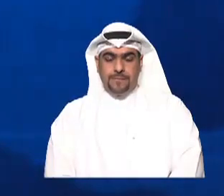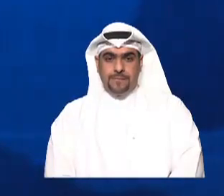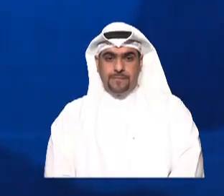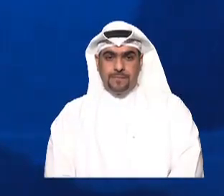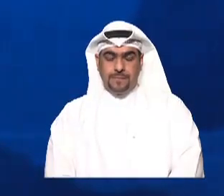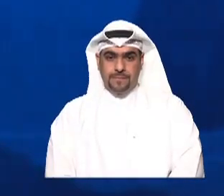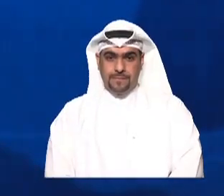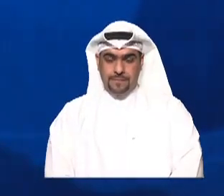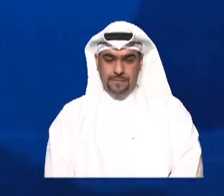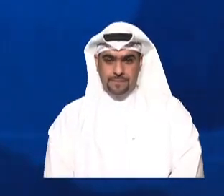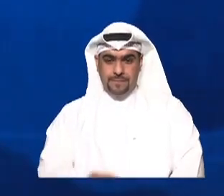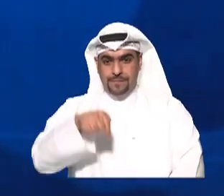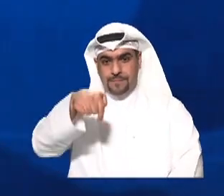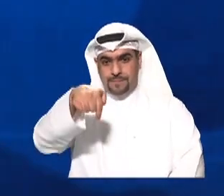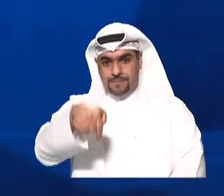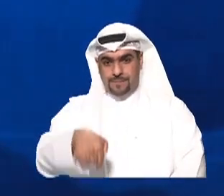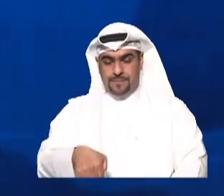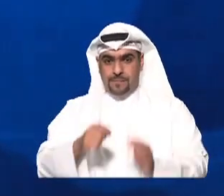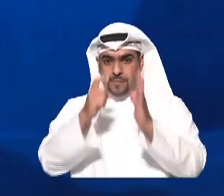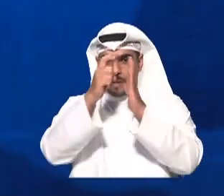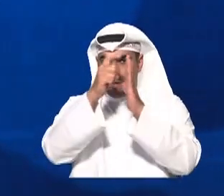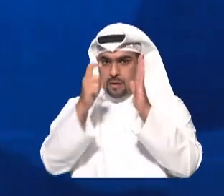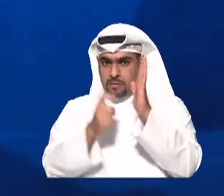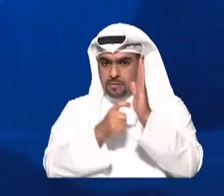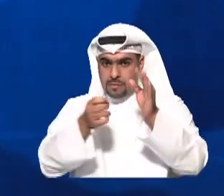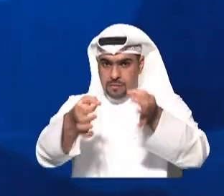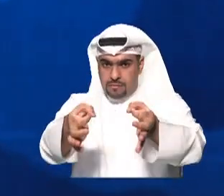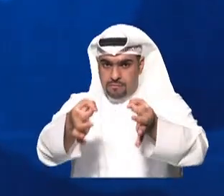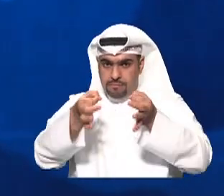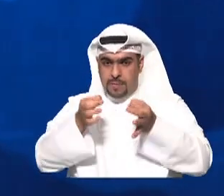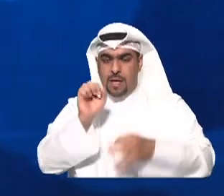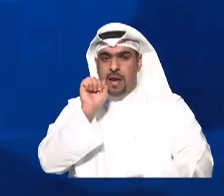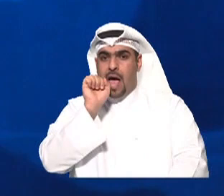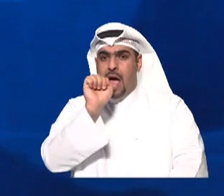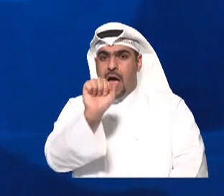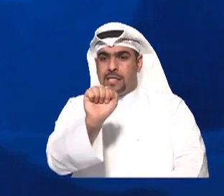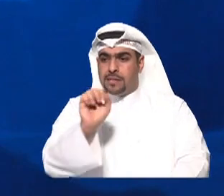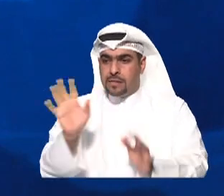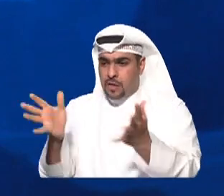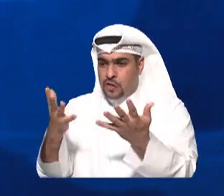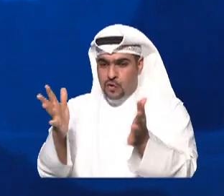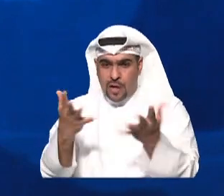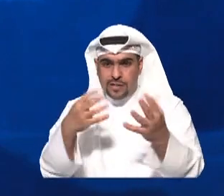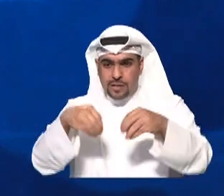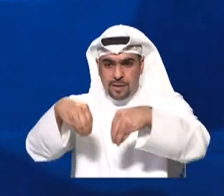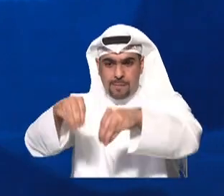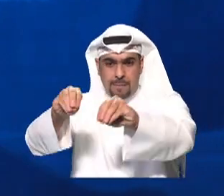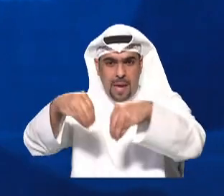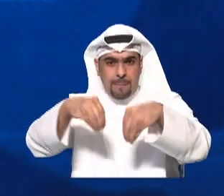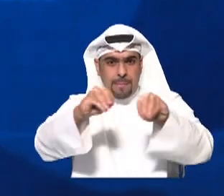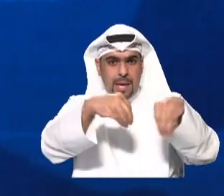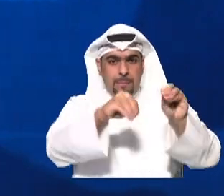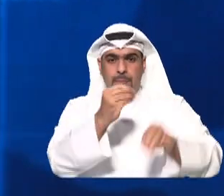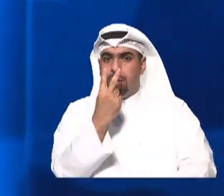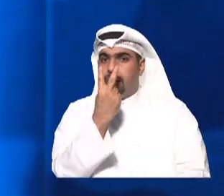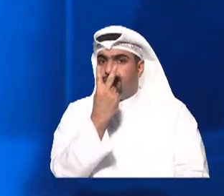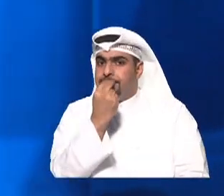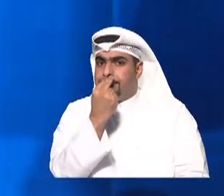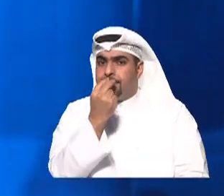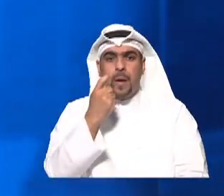في إطار حملتها وفق القوانين الدولية المتعلقة بالبضائع المقلدة وأحكامها والمختص بالإشراف على السلع